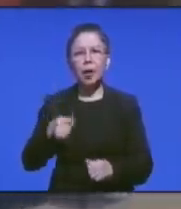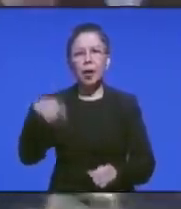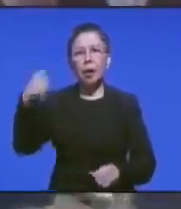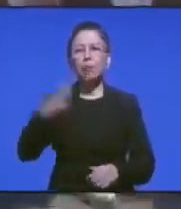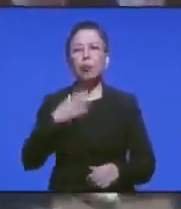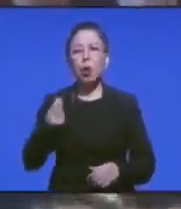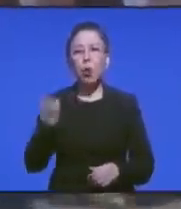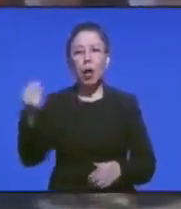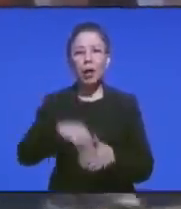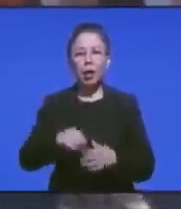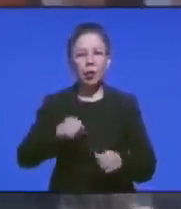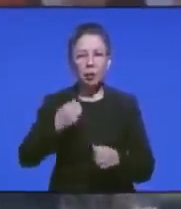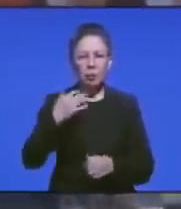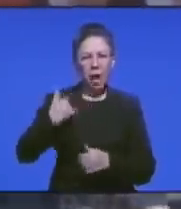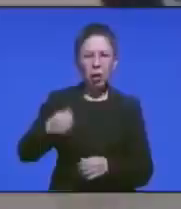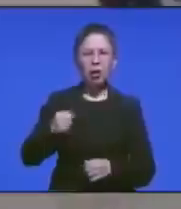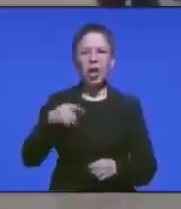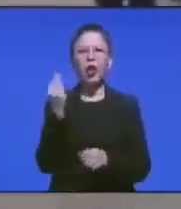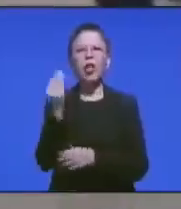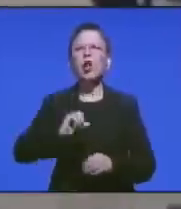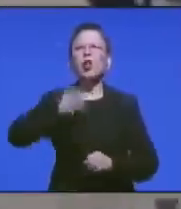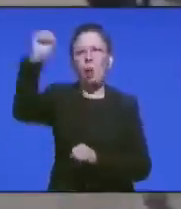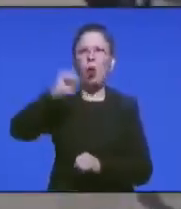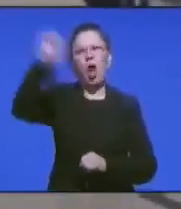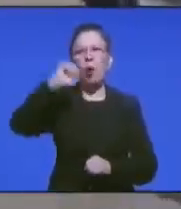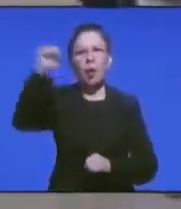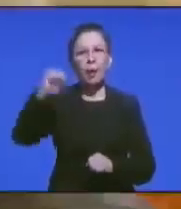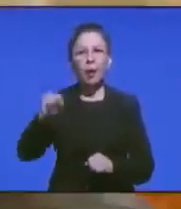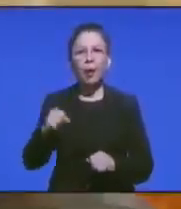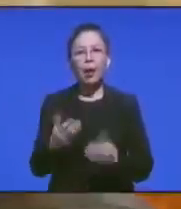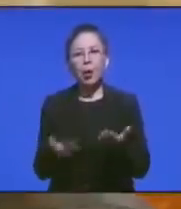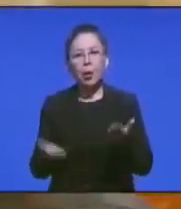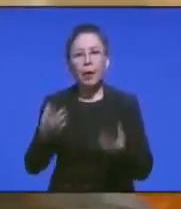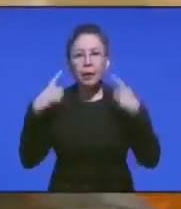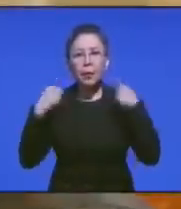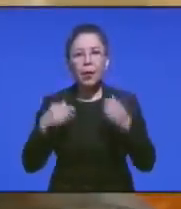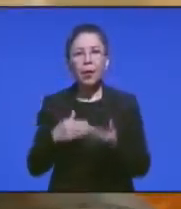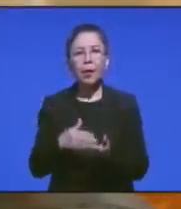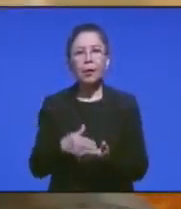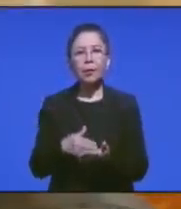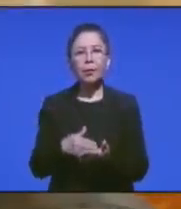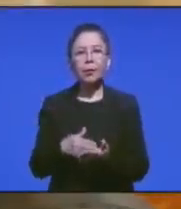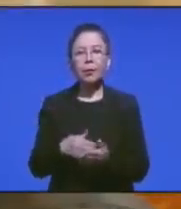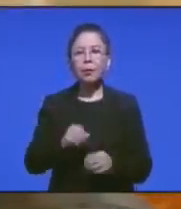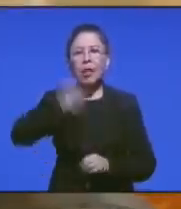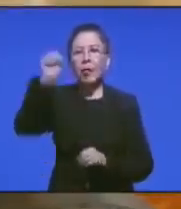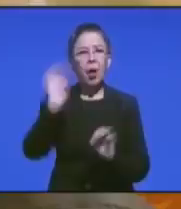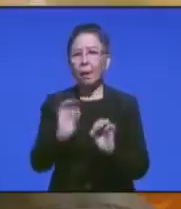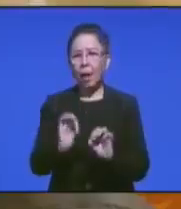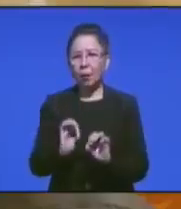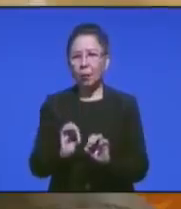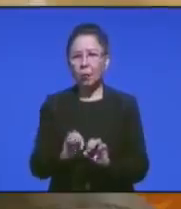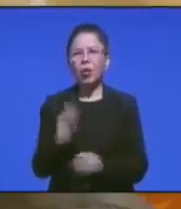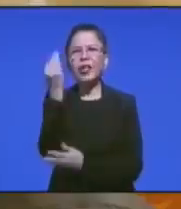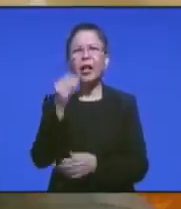kan? Tipikal orang di Jabodetabek suka-suka demo dibanding orang di Jawa Tengah agak menurut ini. Ini kita